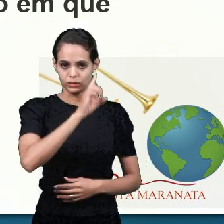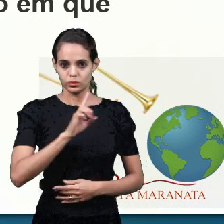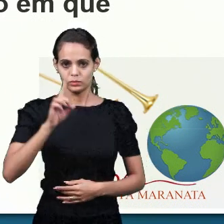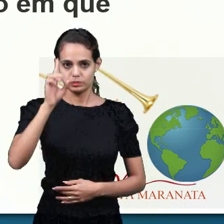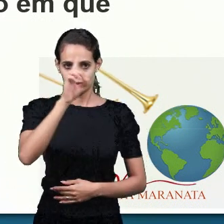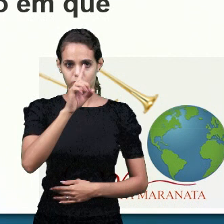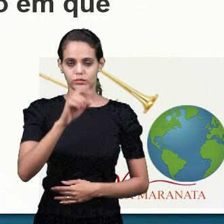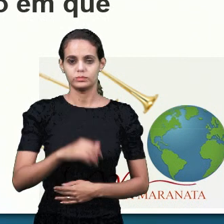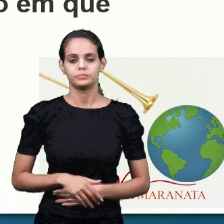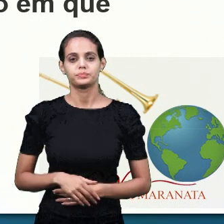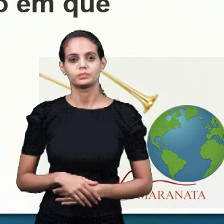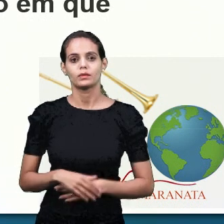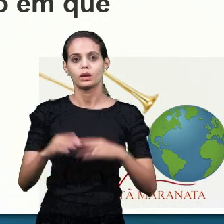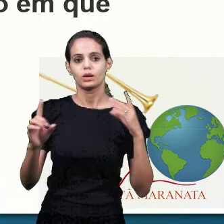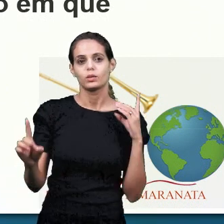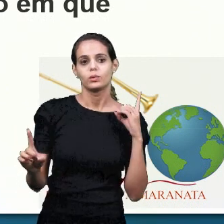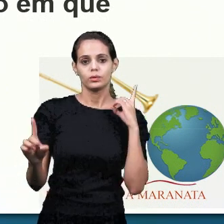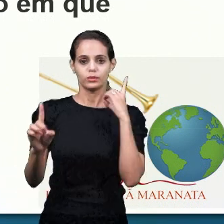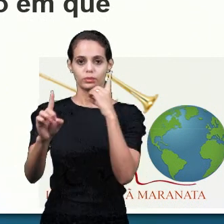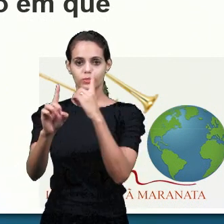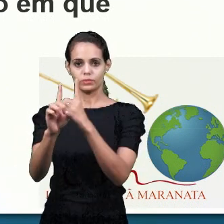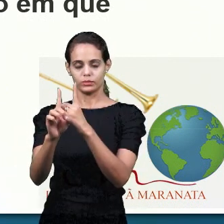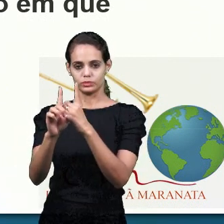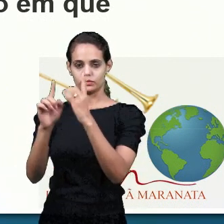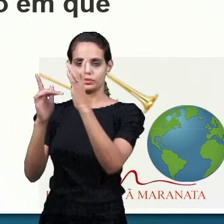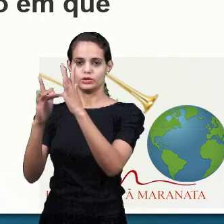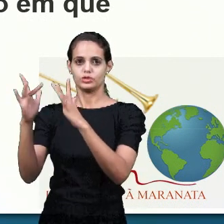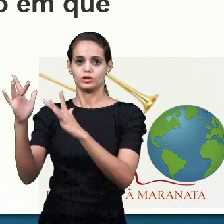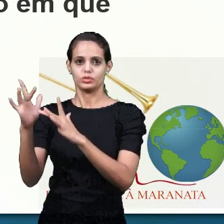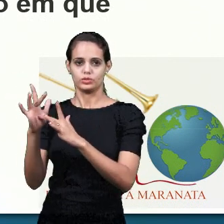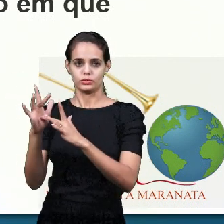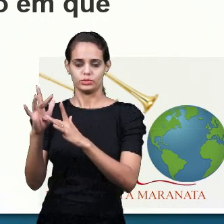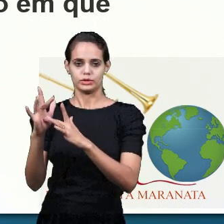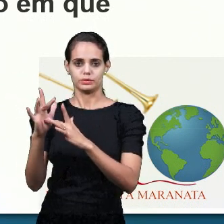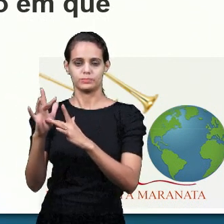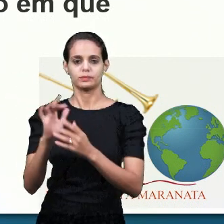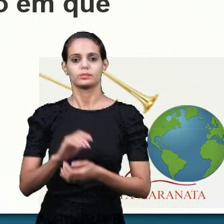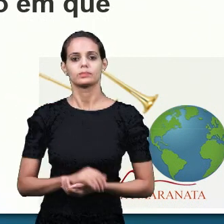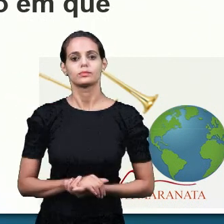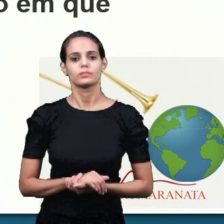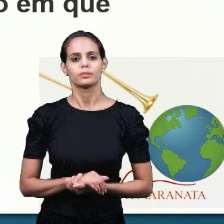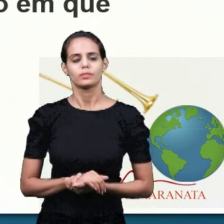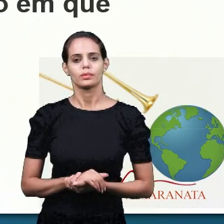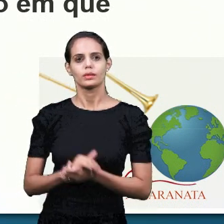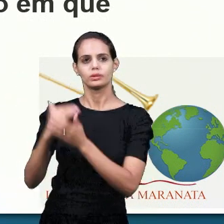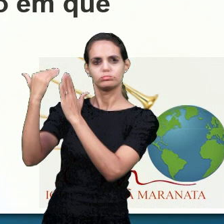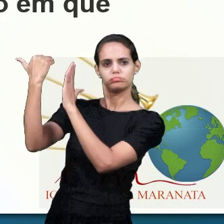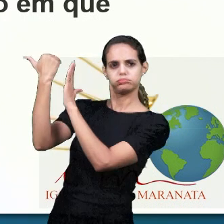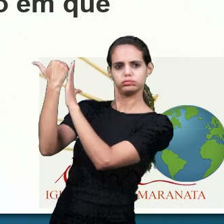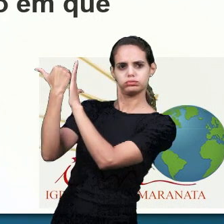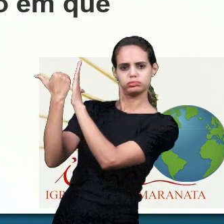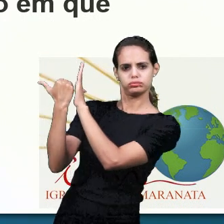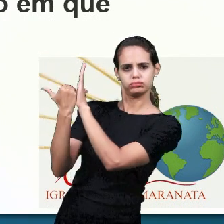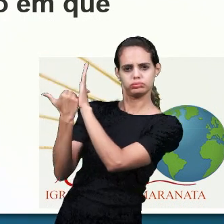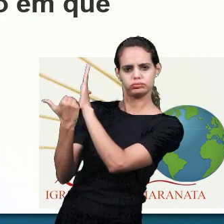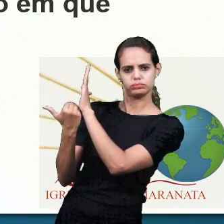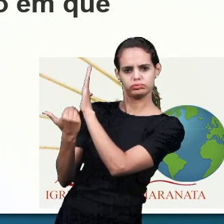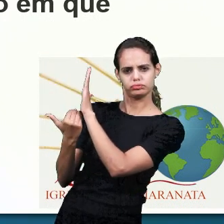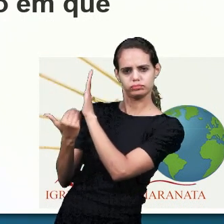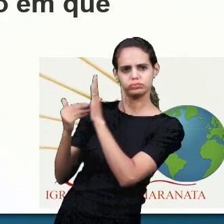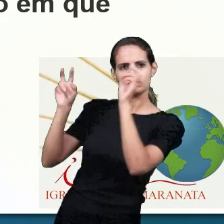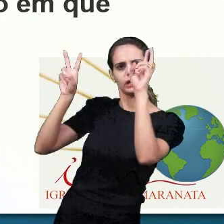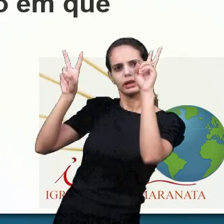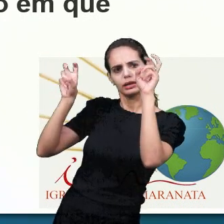La rencontre, c'est une thématique qui se trouve en Luc chapitre 19, verset 6. Le pécheur, Luc chapitre 19, verset 7 et